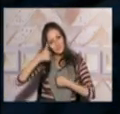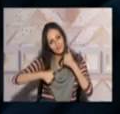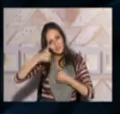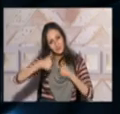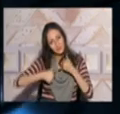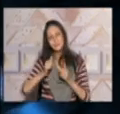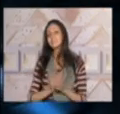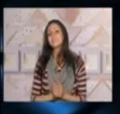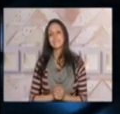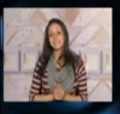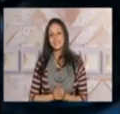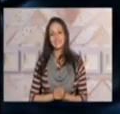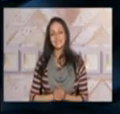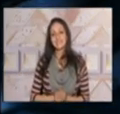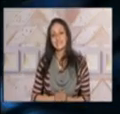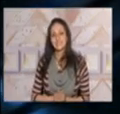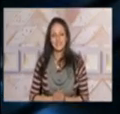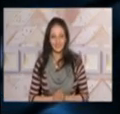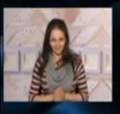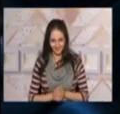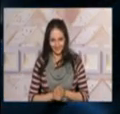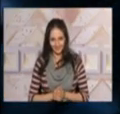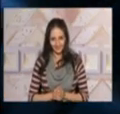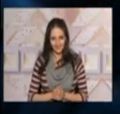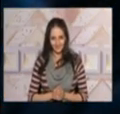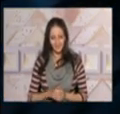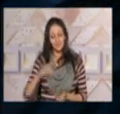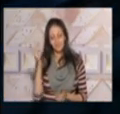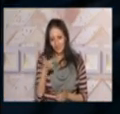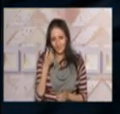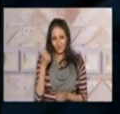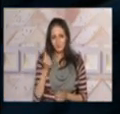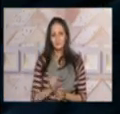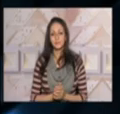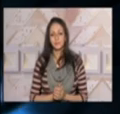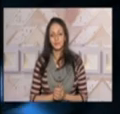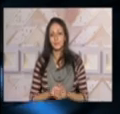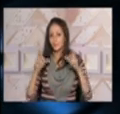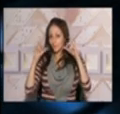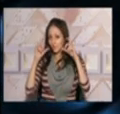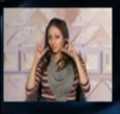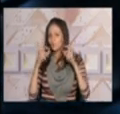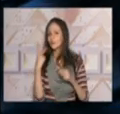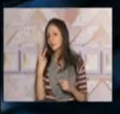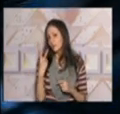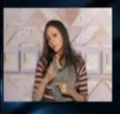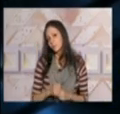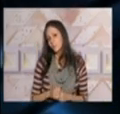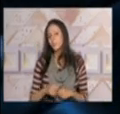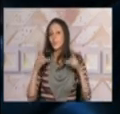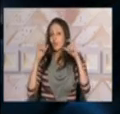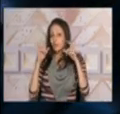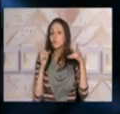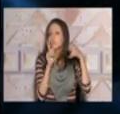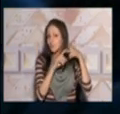مبكرة. فضفنا فئتين تاني بقوا 19. فضفنا فئتين تانيين، فال 15 بقوا 19. 19 في النسخة التانية. بالظبط كده. النسخة التالتة مرشحة بإذن